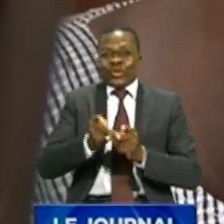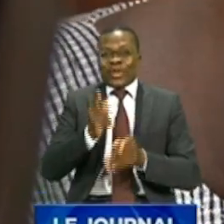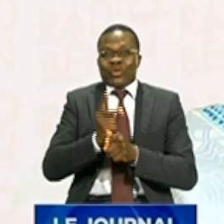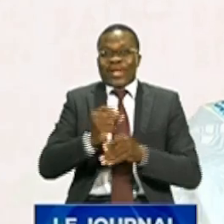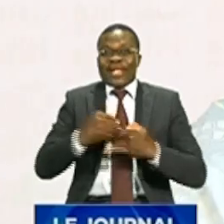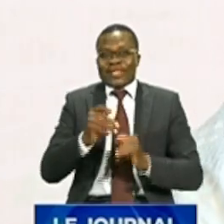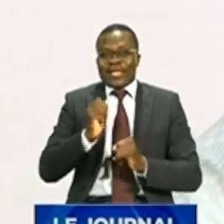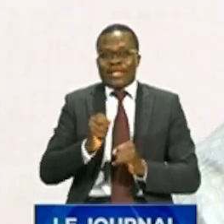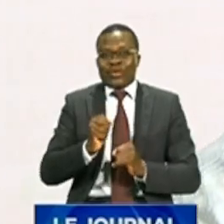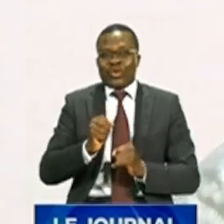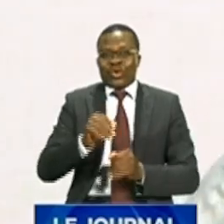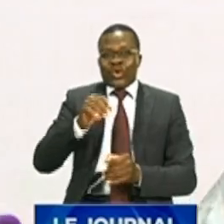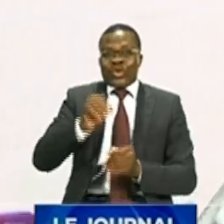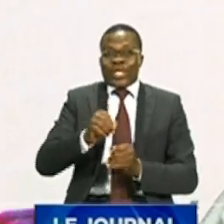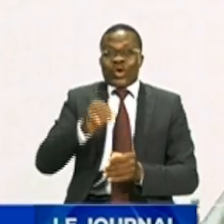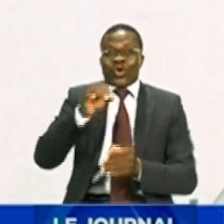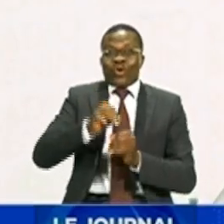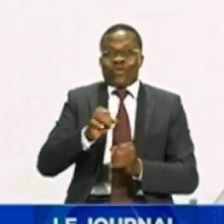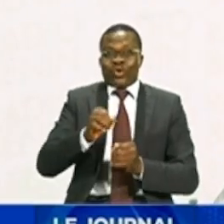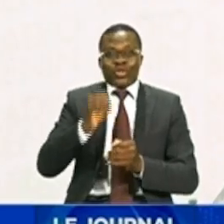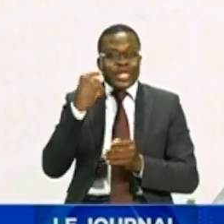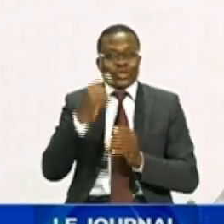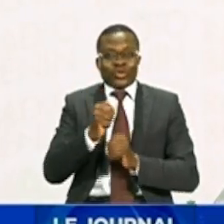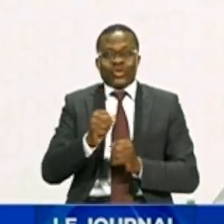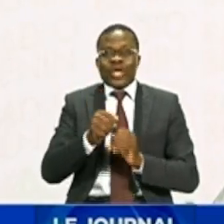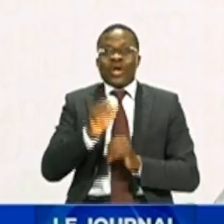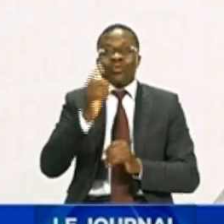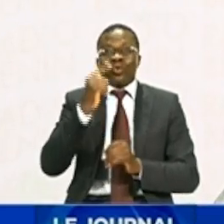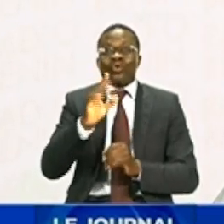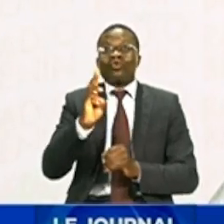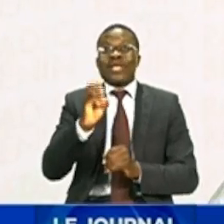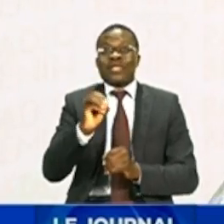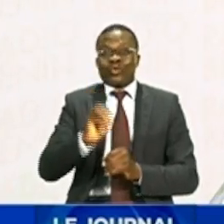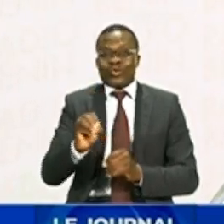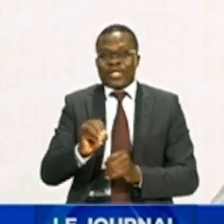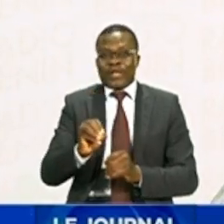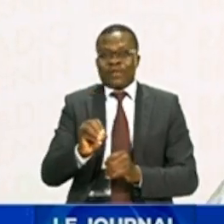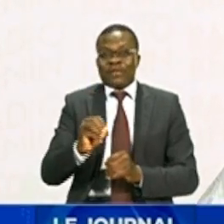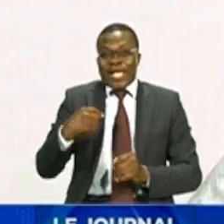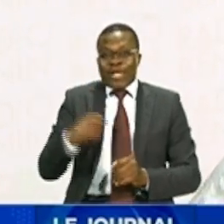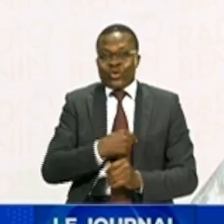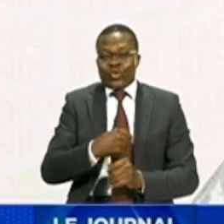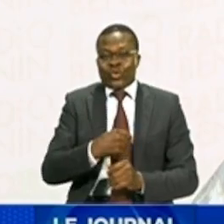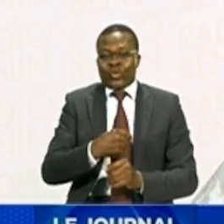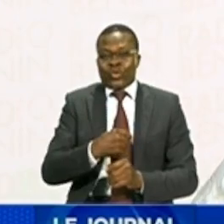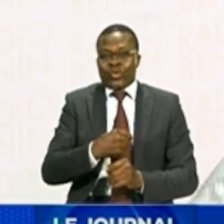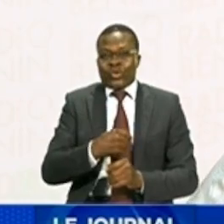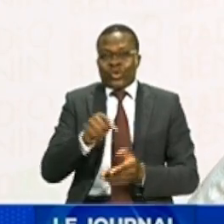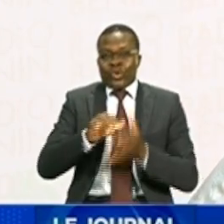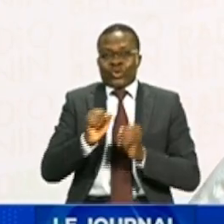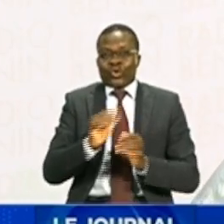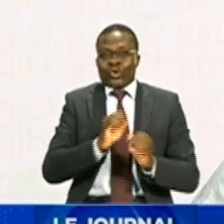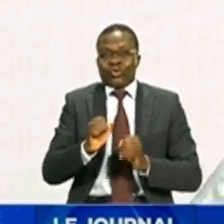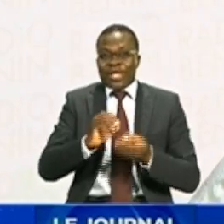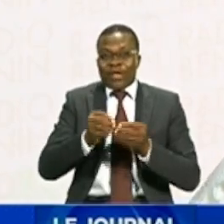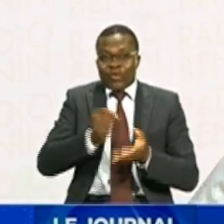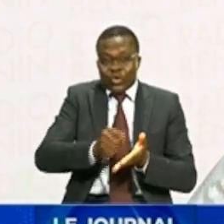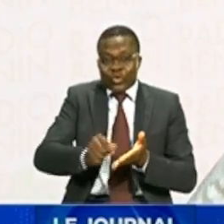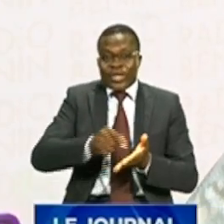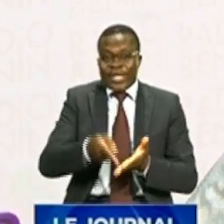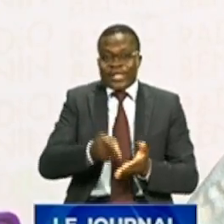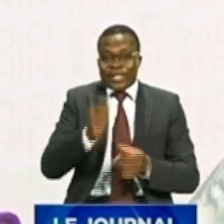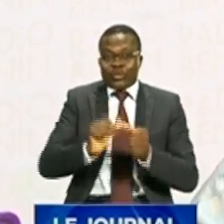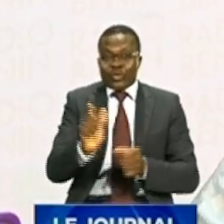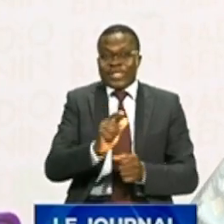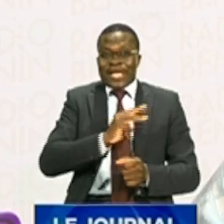Pengari. Le vote des auditeurs compte pour 60%. Et nous, ce que nous avons noté ici, chaque membre